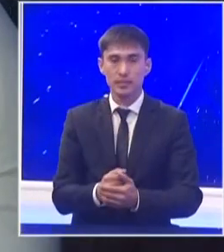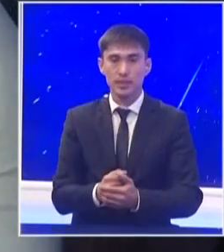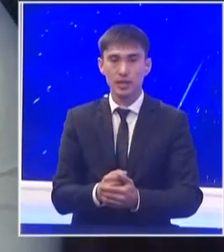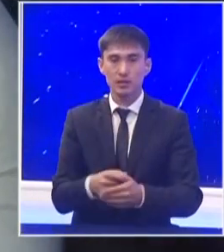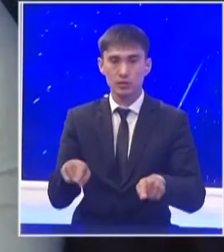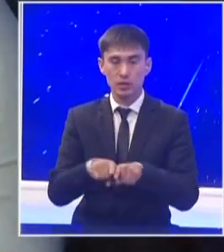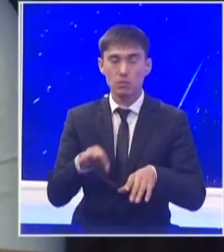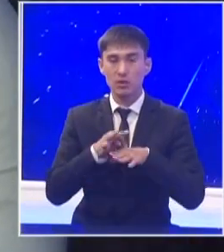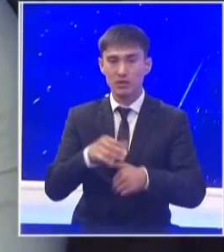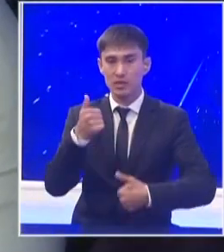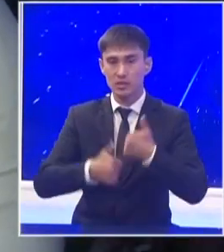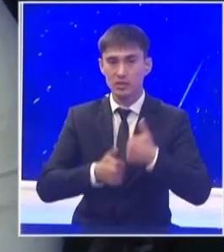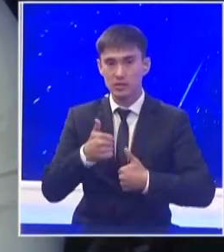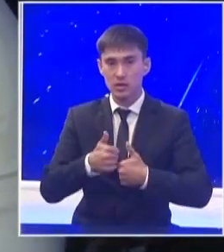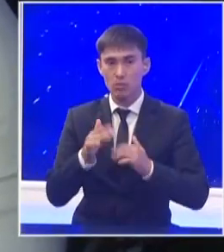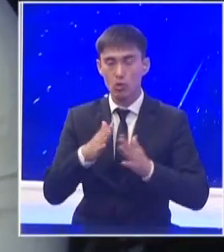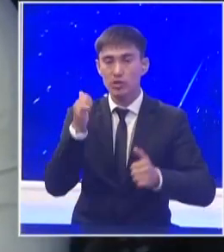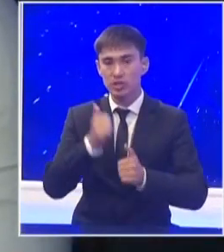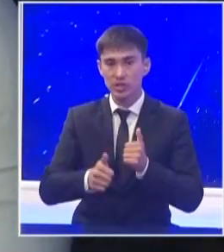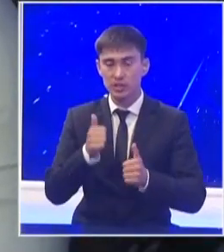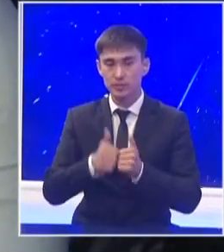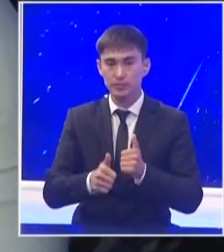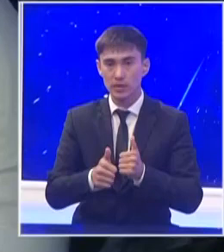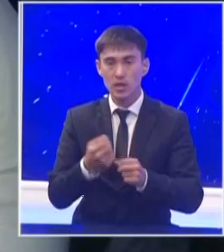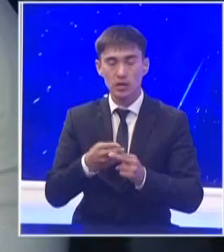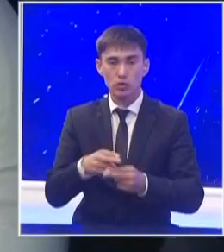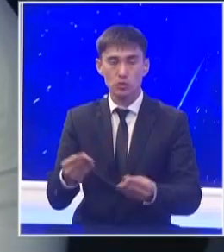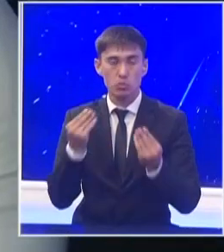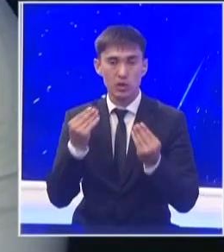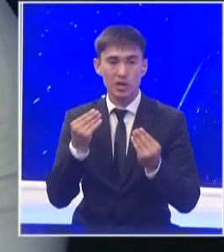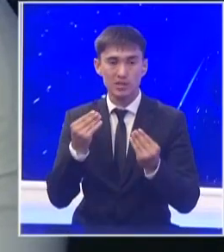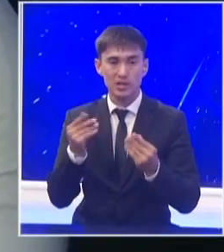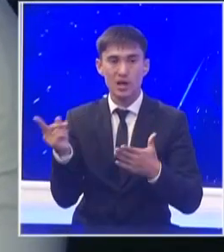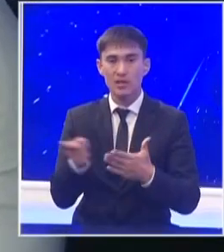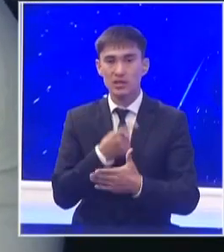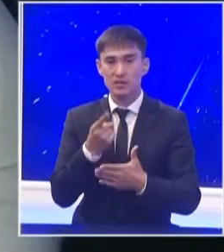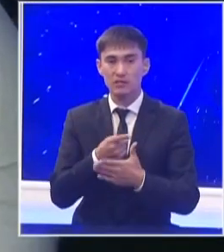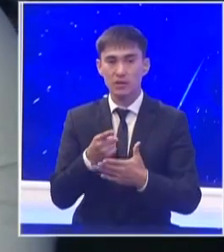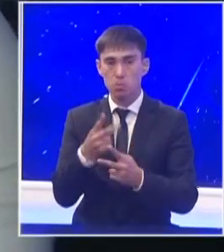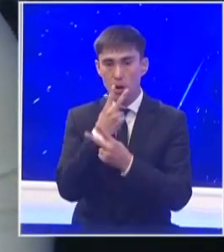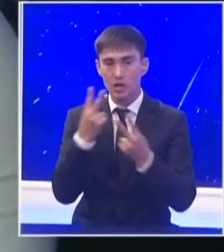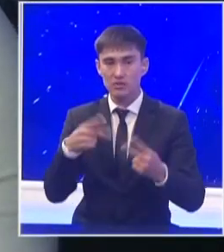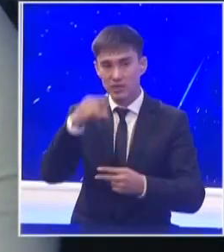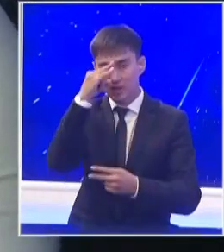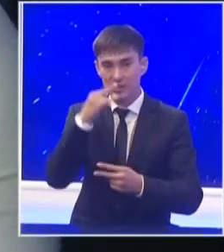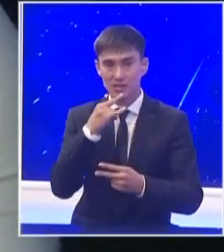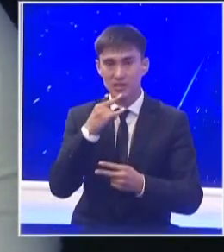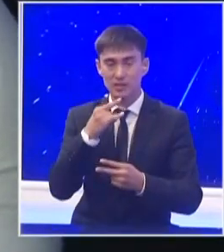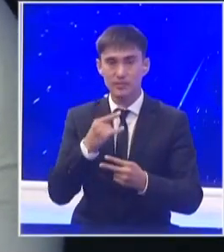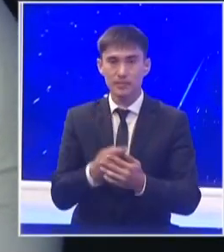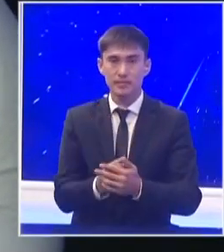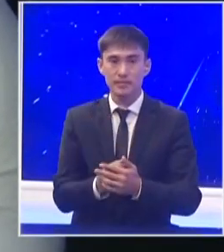такие соревнования проводились более чаще. Это очень прекрасно развивает, вообще показывает Казахстан с другой